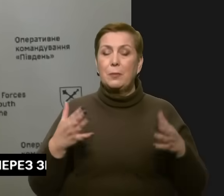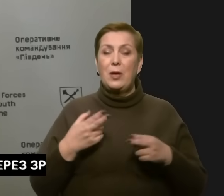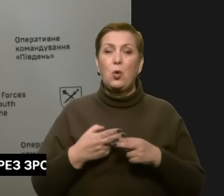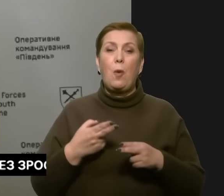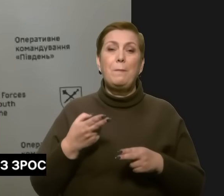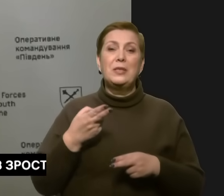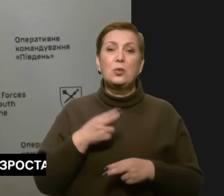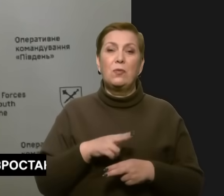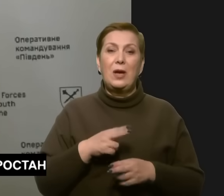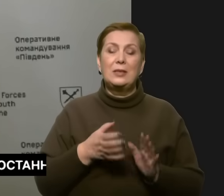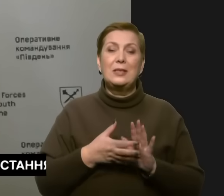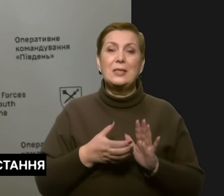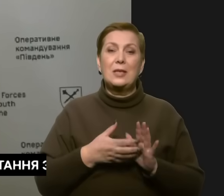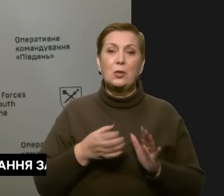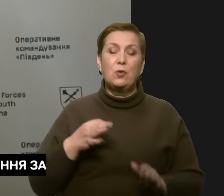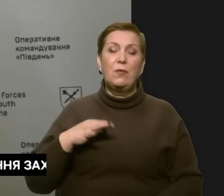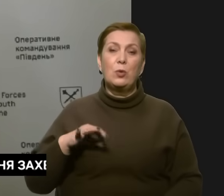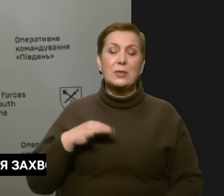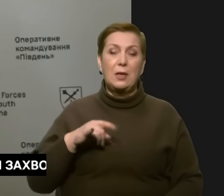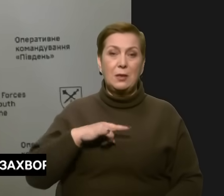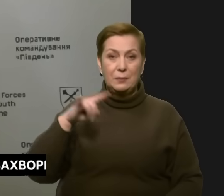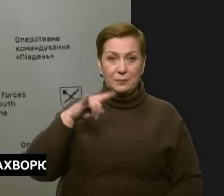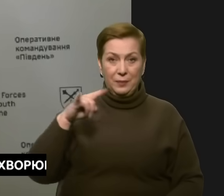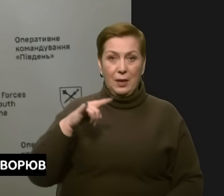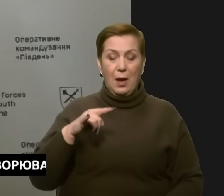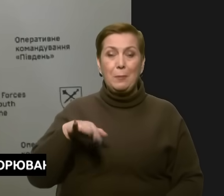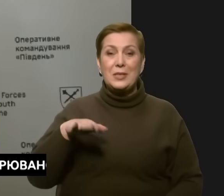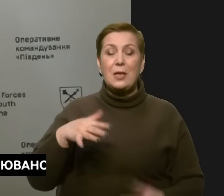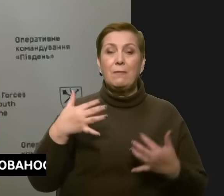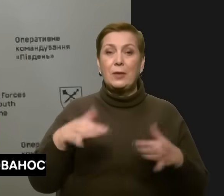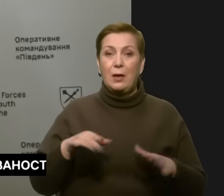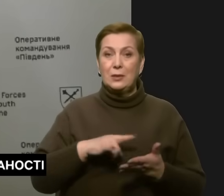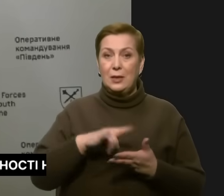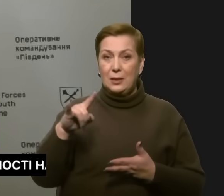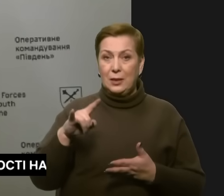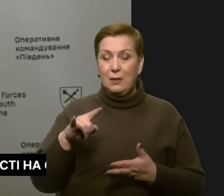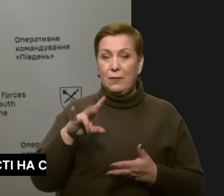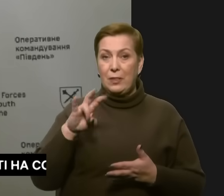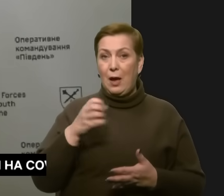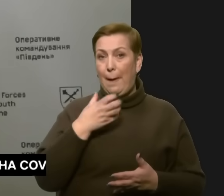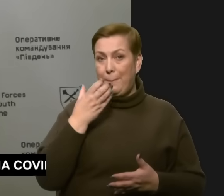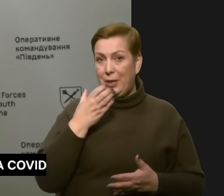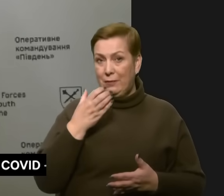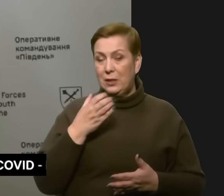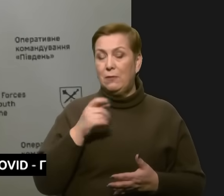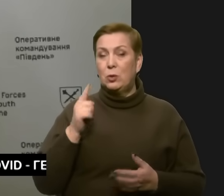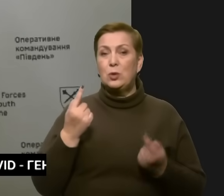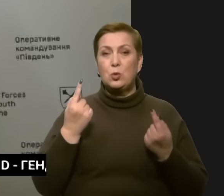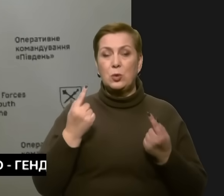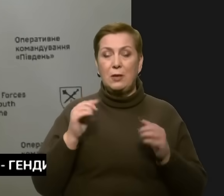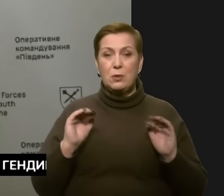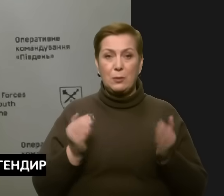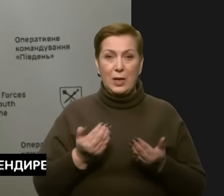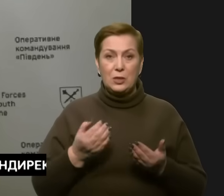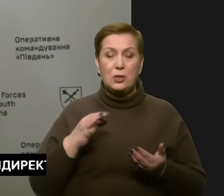нестачу використання авіації. Після втрати літаків на південному напрямку вони суттєво зменшили використання